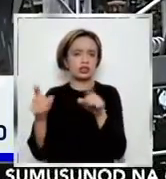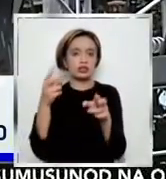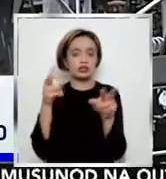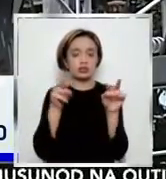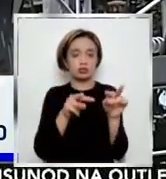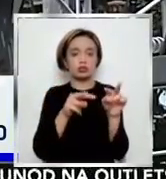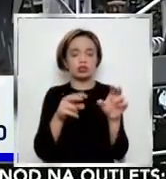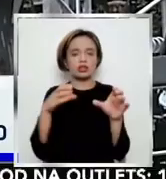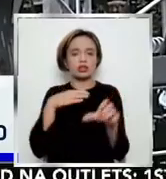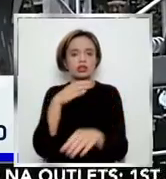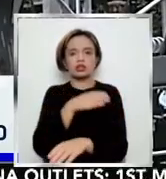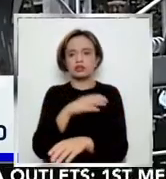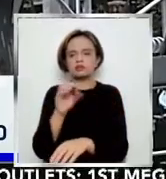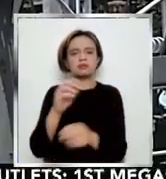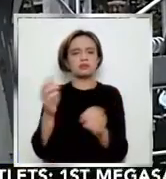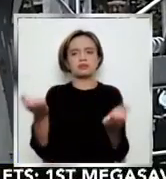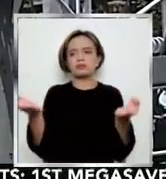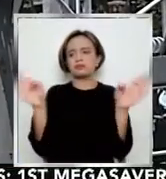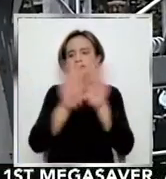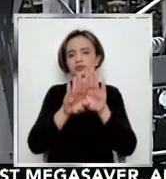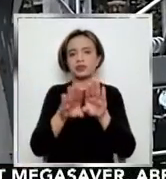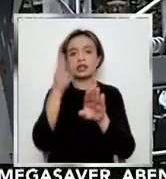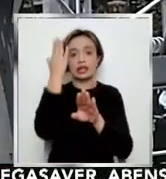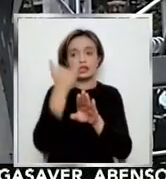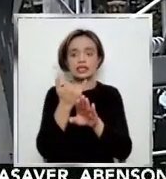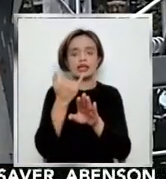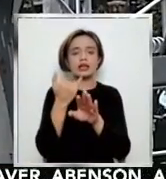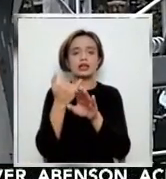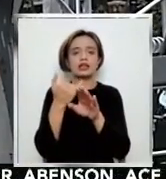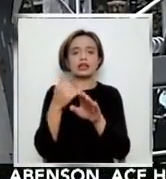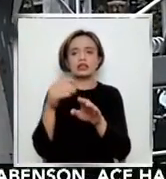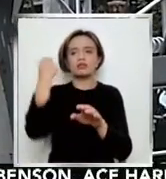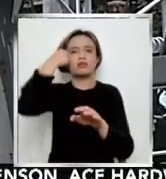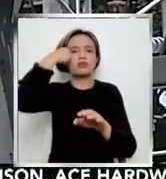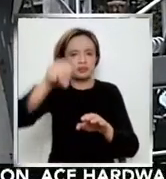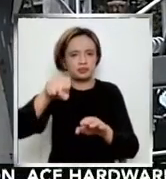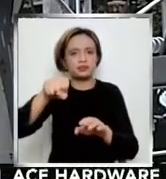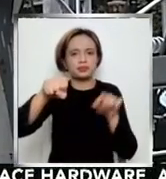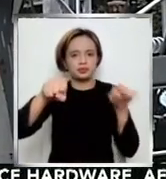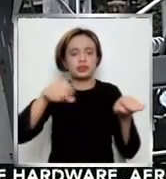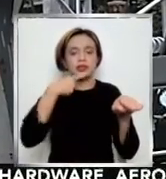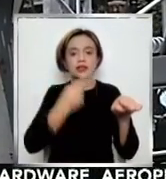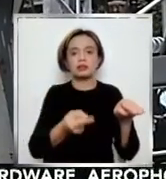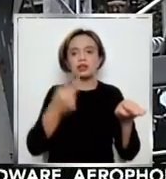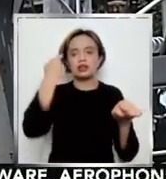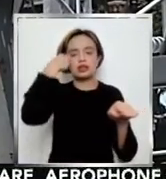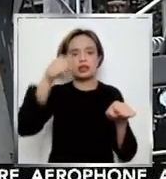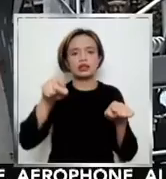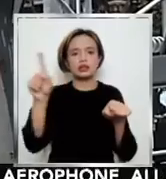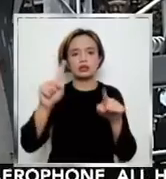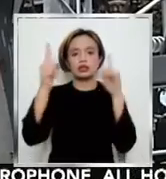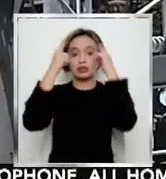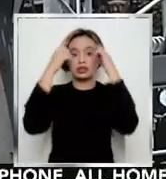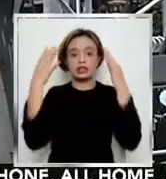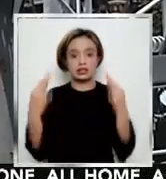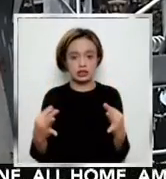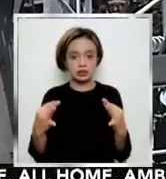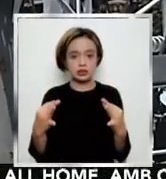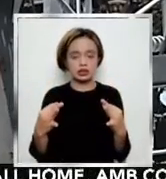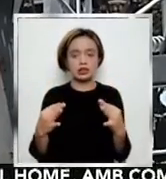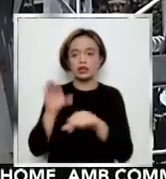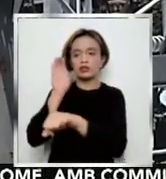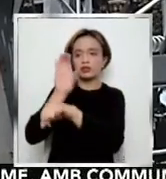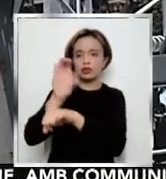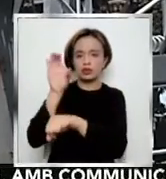PSA. Sabi naman ng SPPC, labag sa mandato ng ERC ang desisyon nito na pinapwersa silang